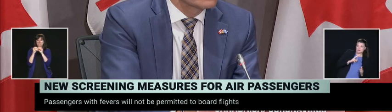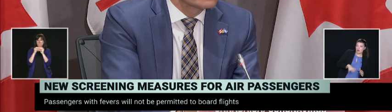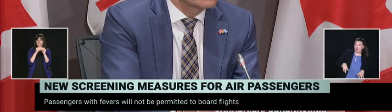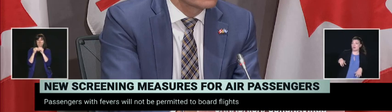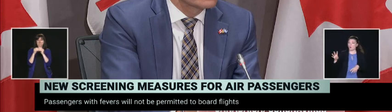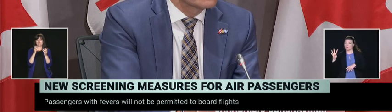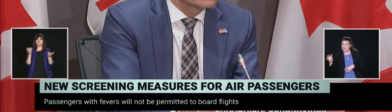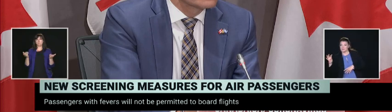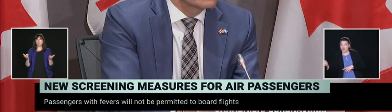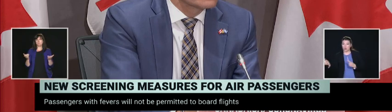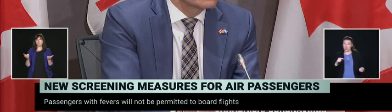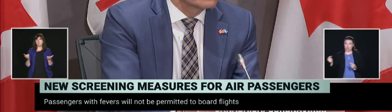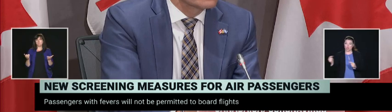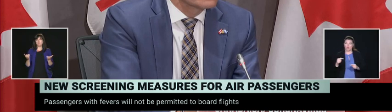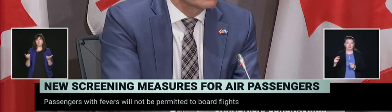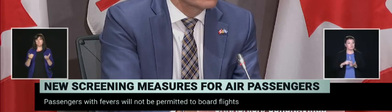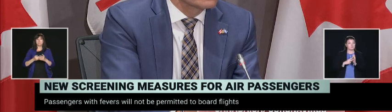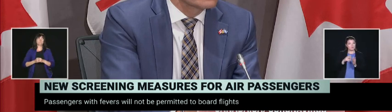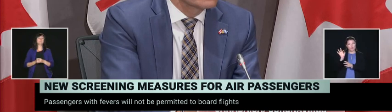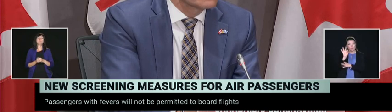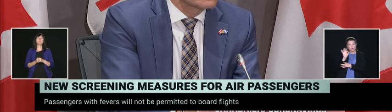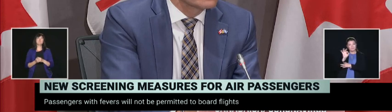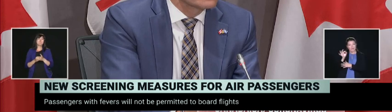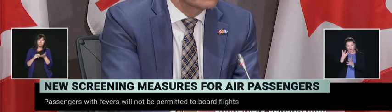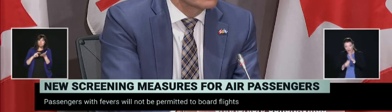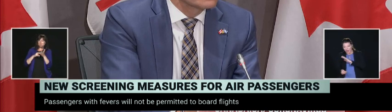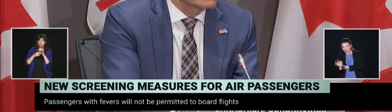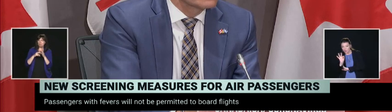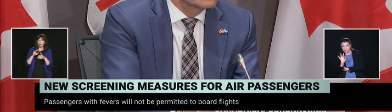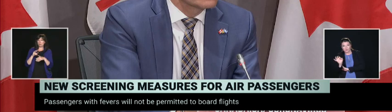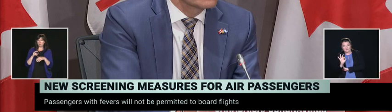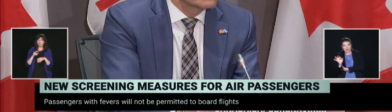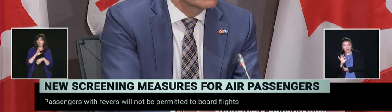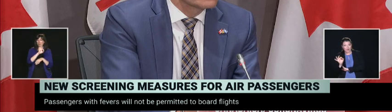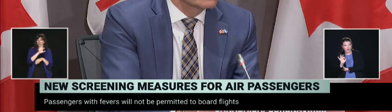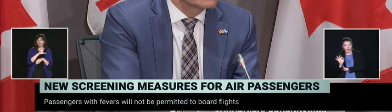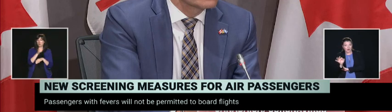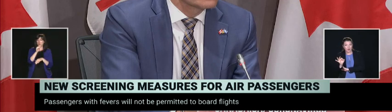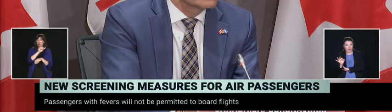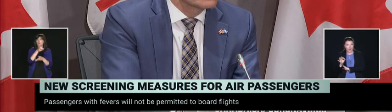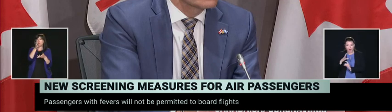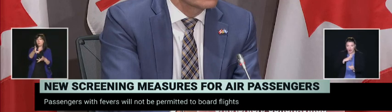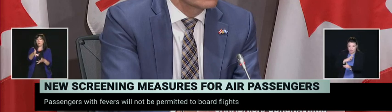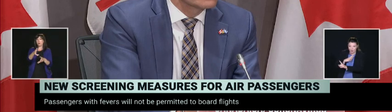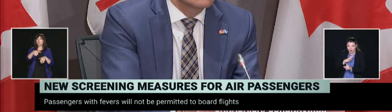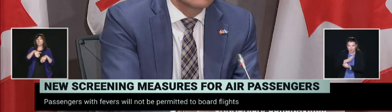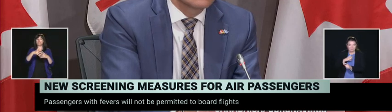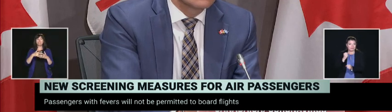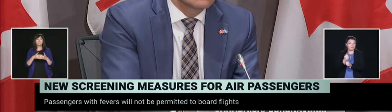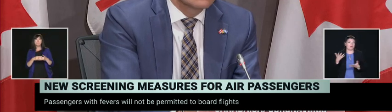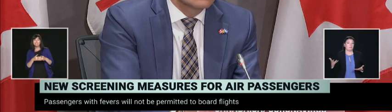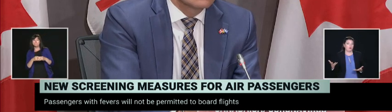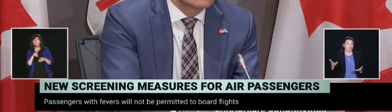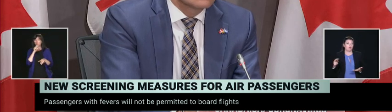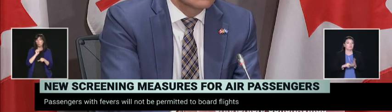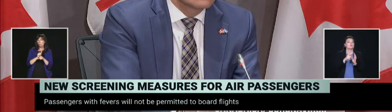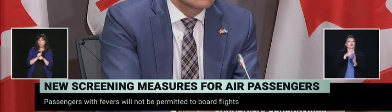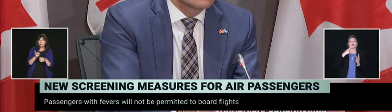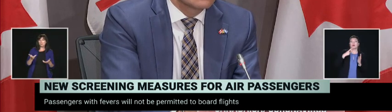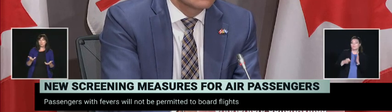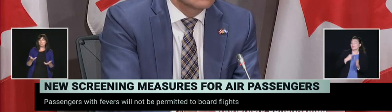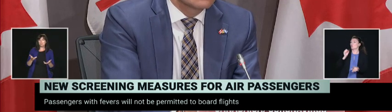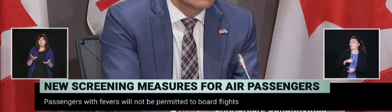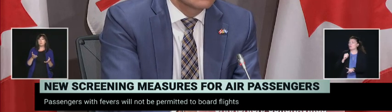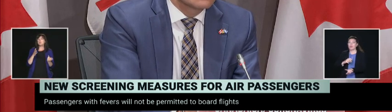pas en train de travailler. Je vois pas à quoi ça sert de répéter qu'ils sont là. Et pourquoi est-ce que ça prend autant de temps à remplacer